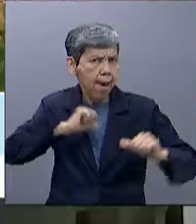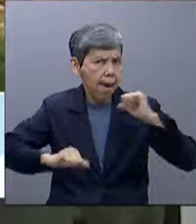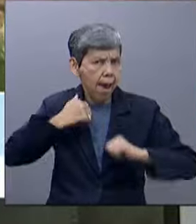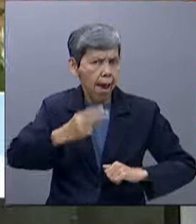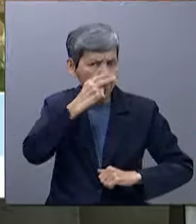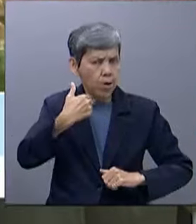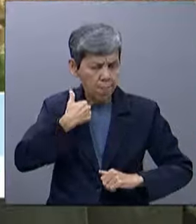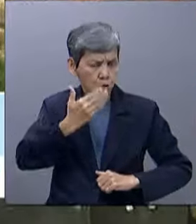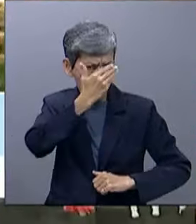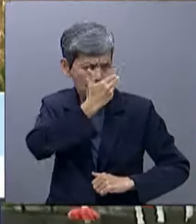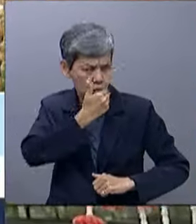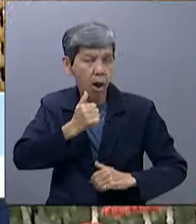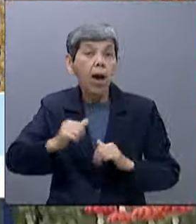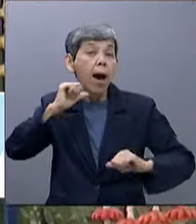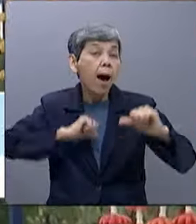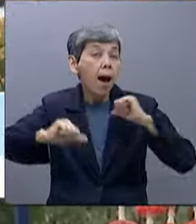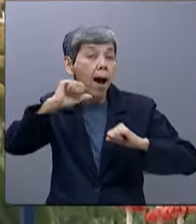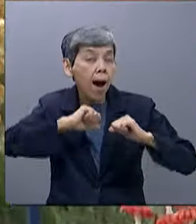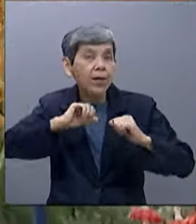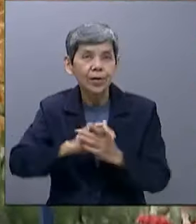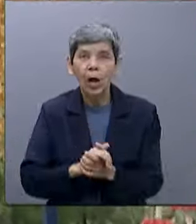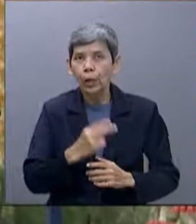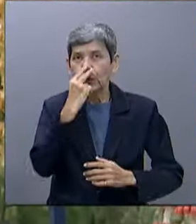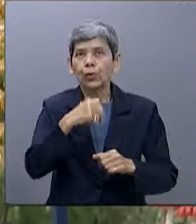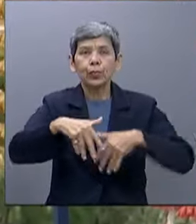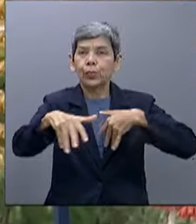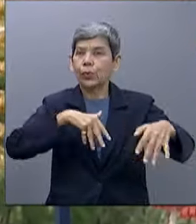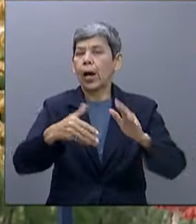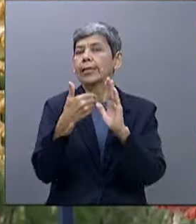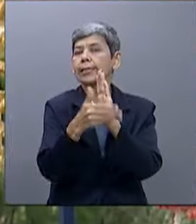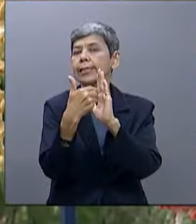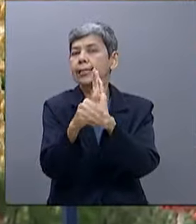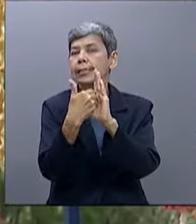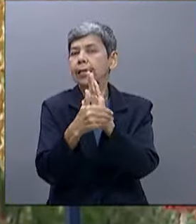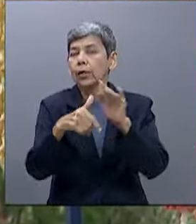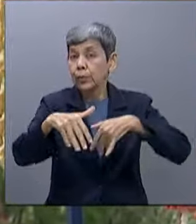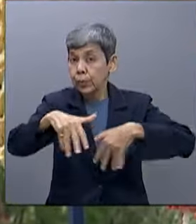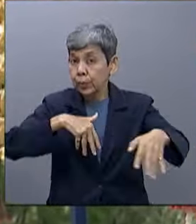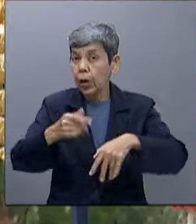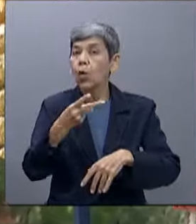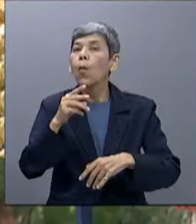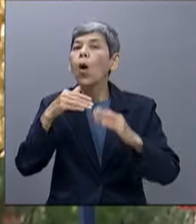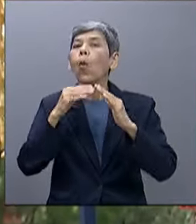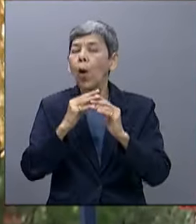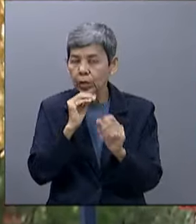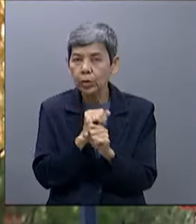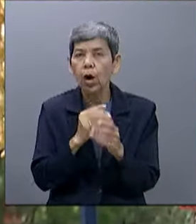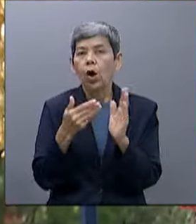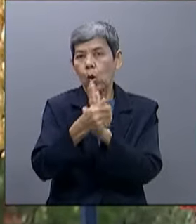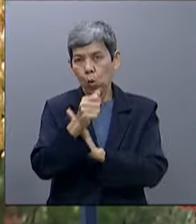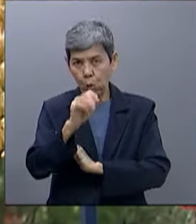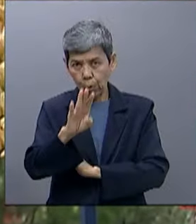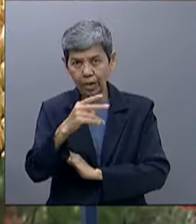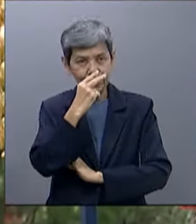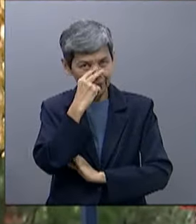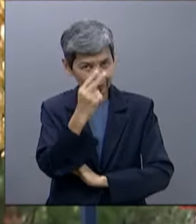ให้คุณผู้ชมได้ชมกันนะครับการแสดงนี้ชื่อว่าวิถีชาวอีสานนะครับจากชาวบ้านคุ้มวัดบูรพาจังหวัดอุบลราชธานี